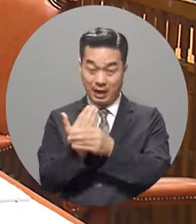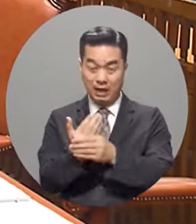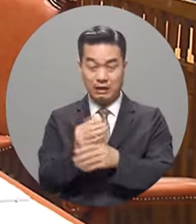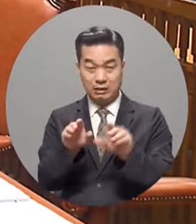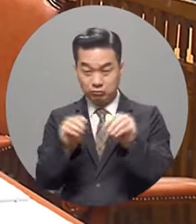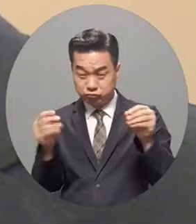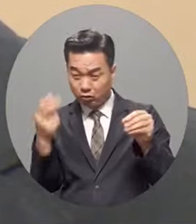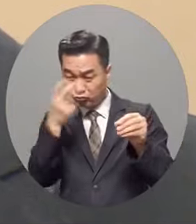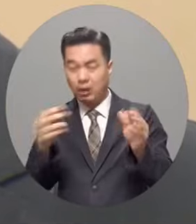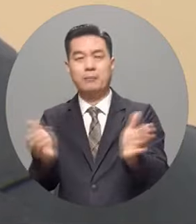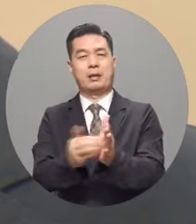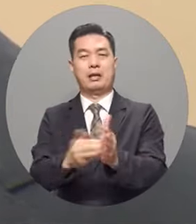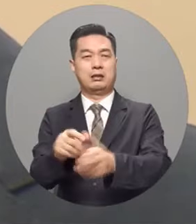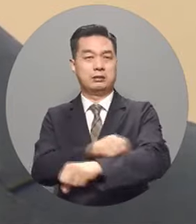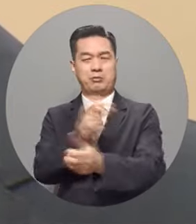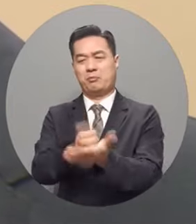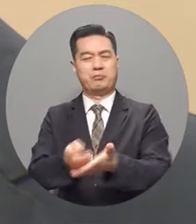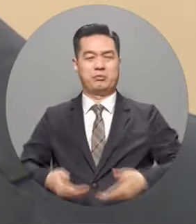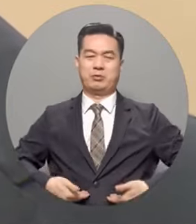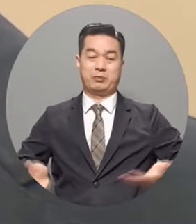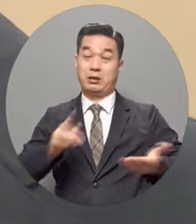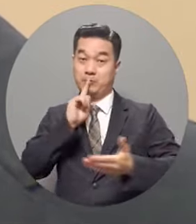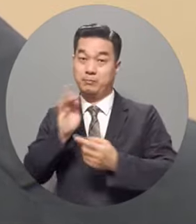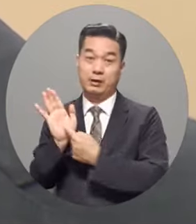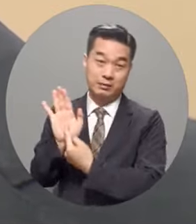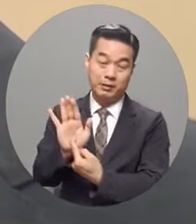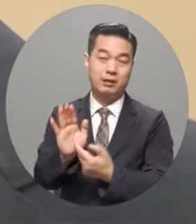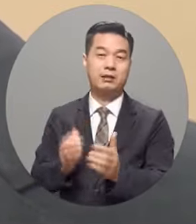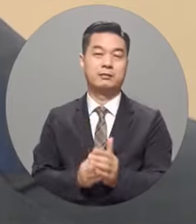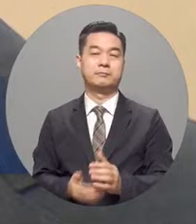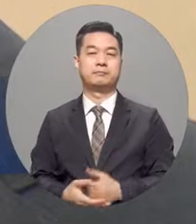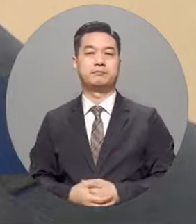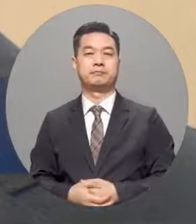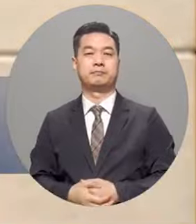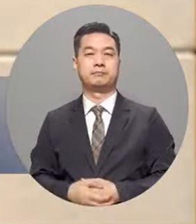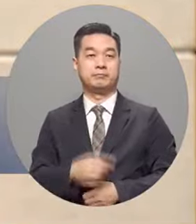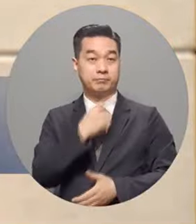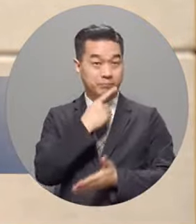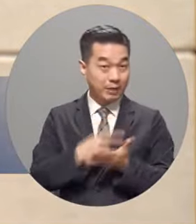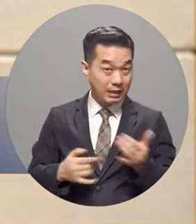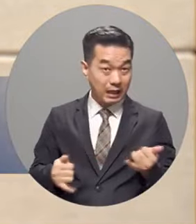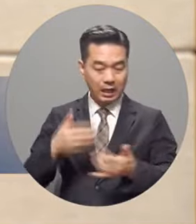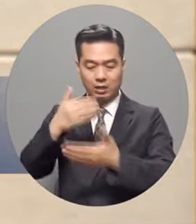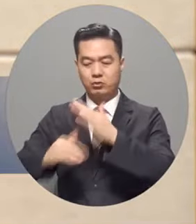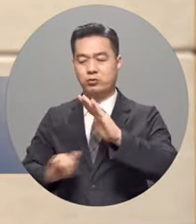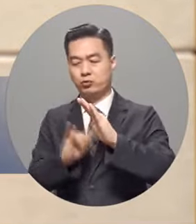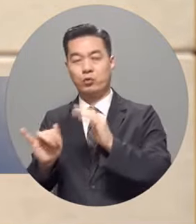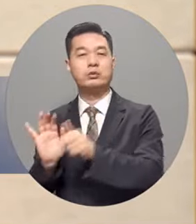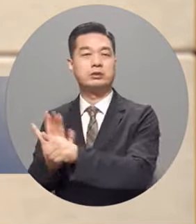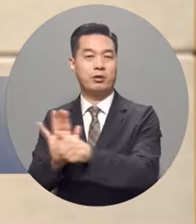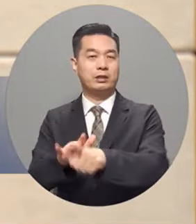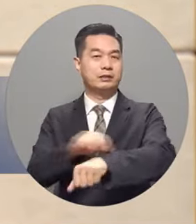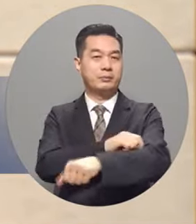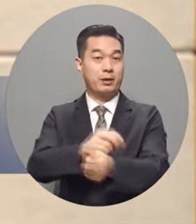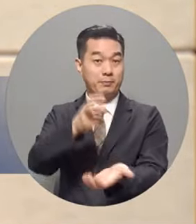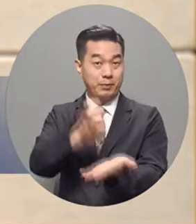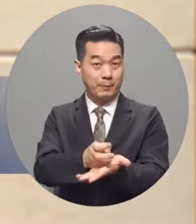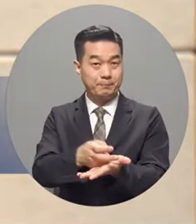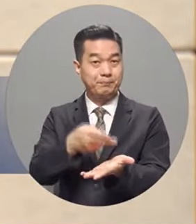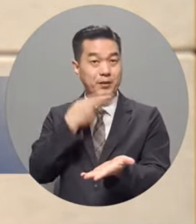규명돼 특별법이 필요 없다고 주장해왔습니다 피해자와 유가족 지원 등은 특별법이